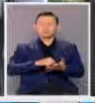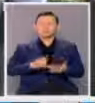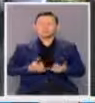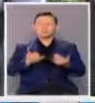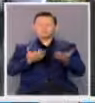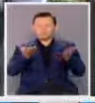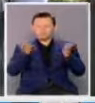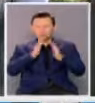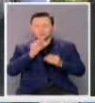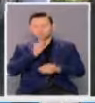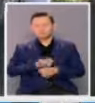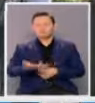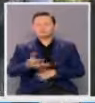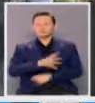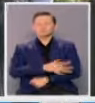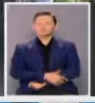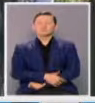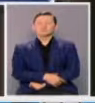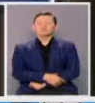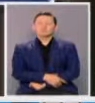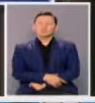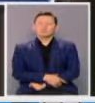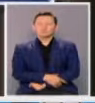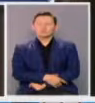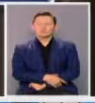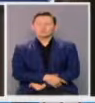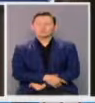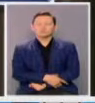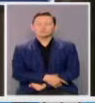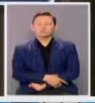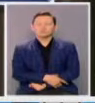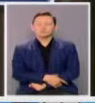құран бағыштап ас берді. Динара Жоламан қызы, Айбек Қалымов, жаңалықтар қызметі.